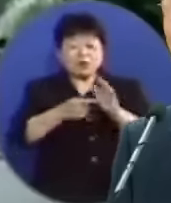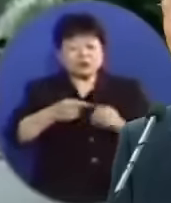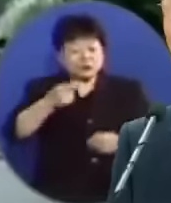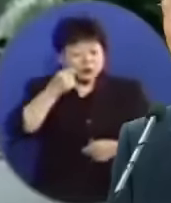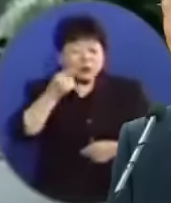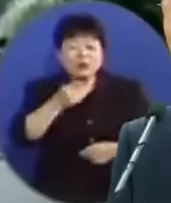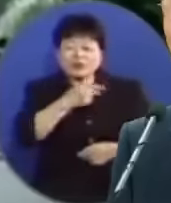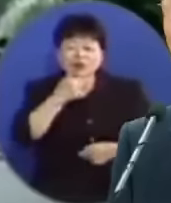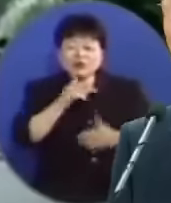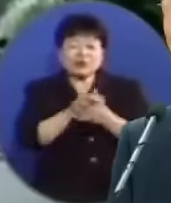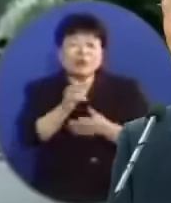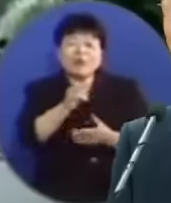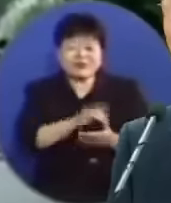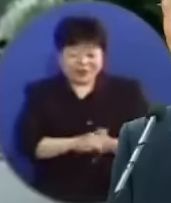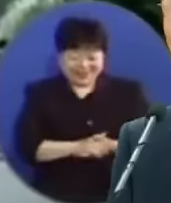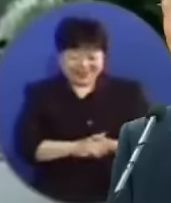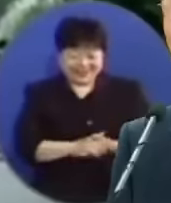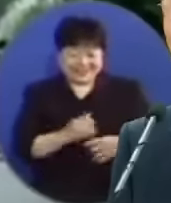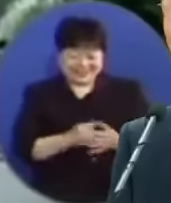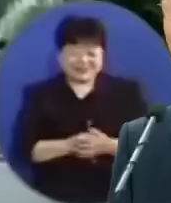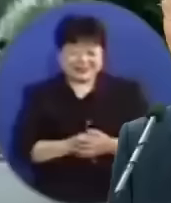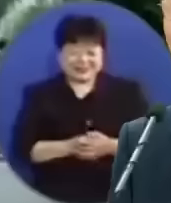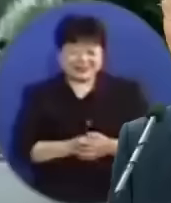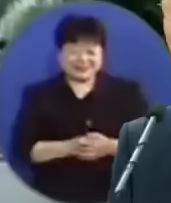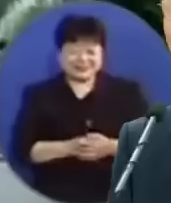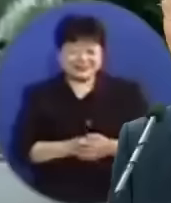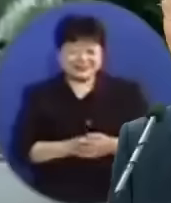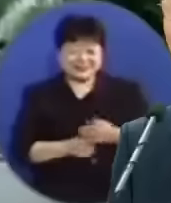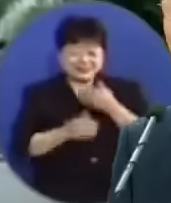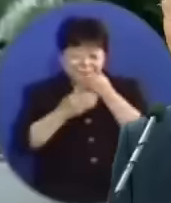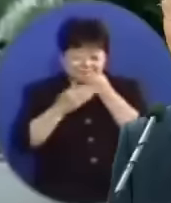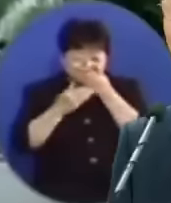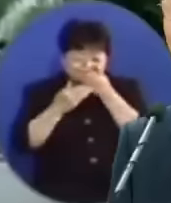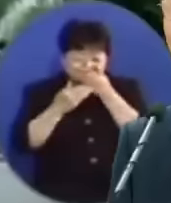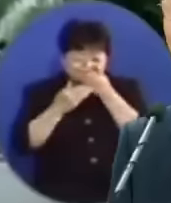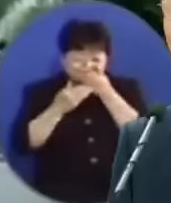또 기도해야 된다면 큰일 아닙니까? 그래 그냥 막